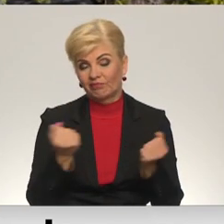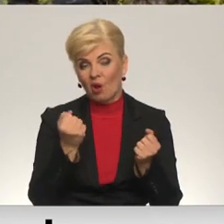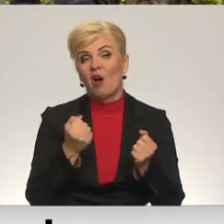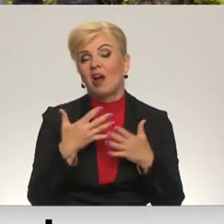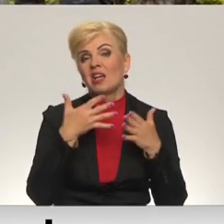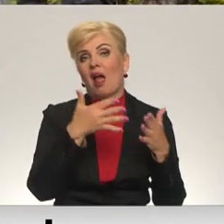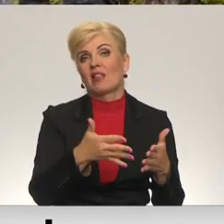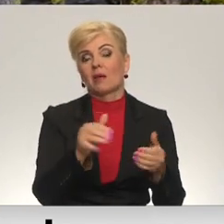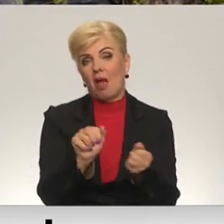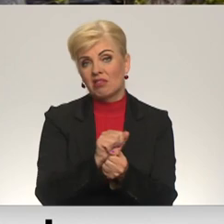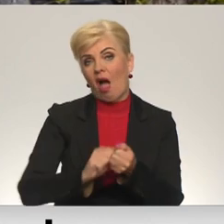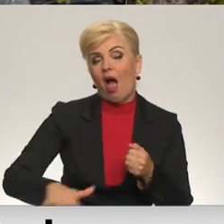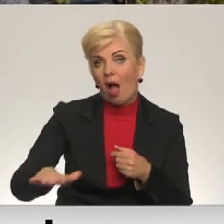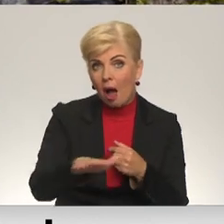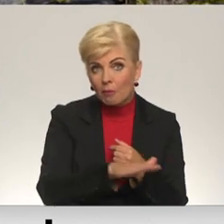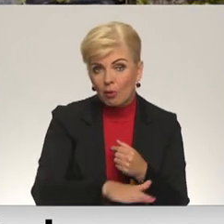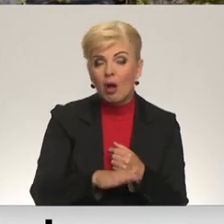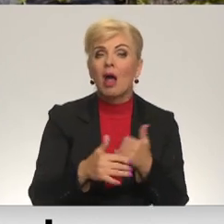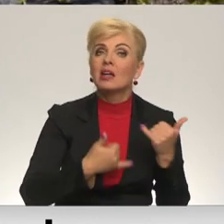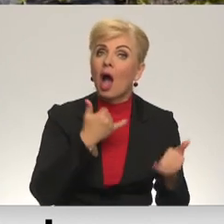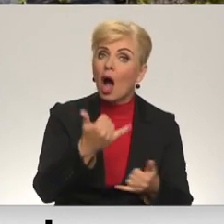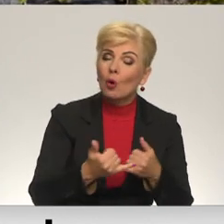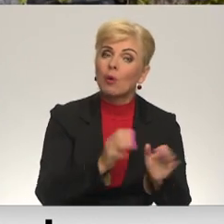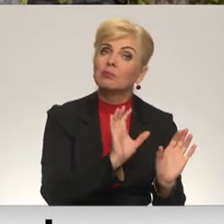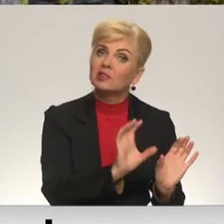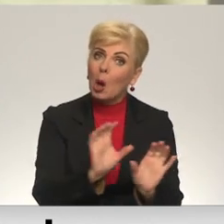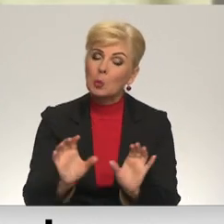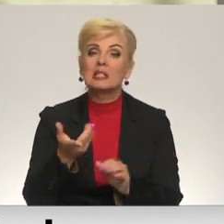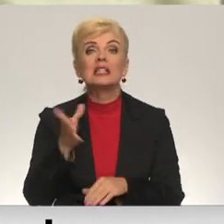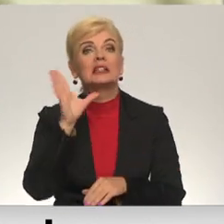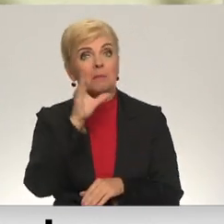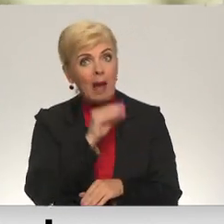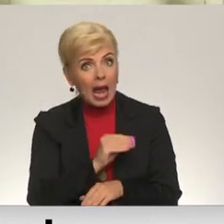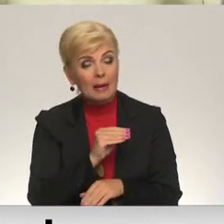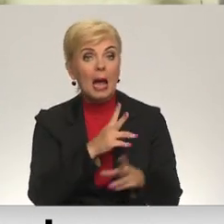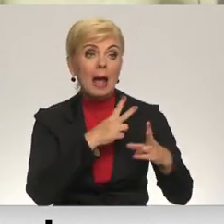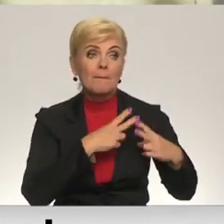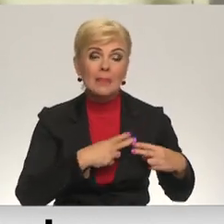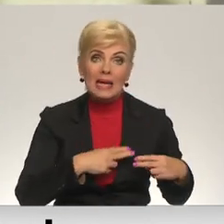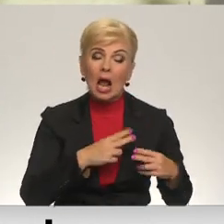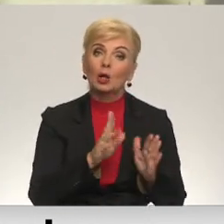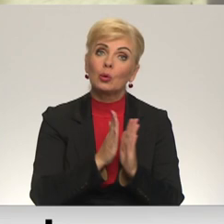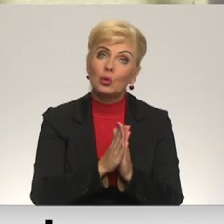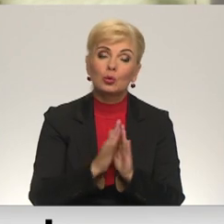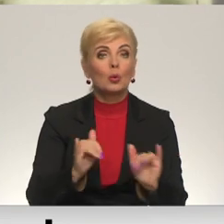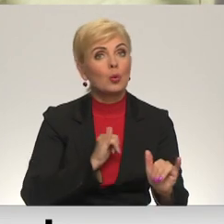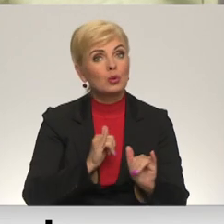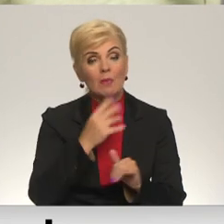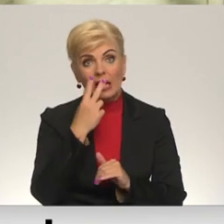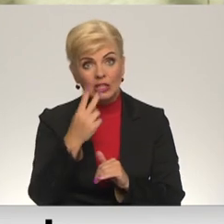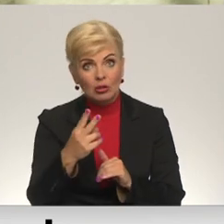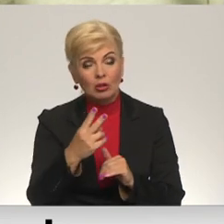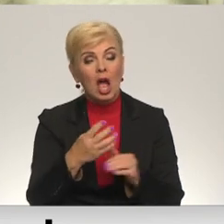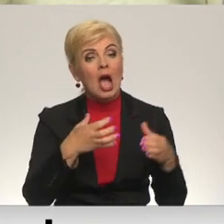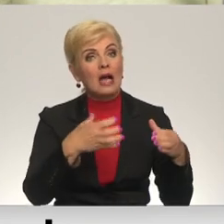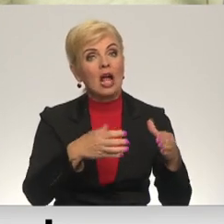Un tāpēc mums ir jākop viņu, jāsaudzē, cik mēs spējam. Biedrība aicina vērīgāk izturēties pret resno koku